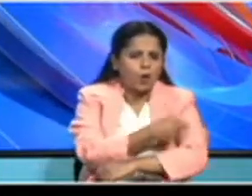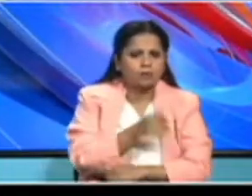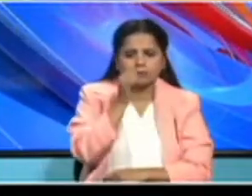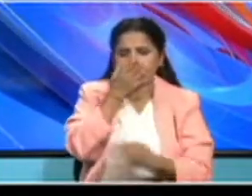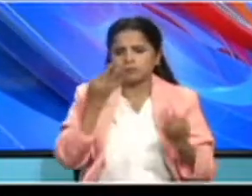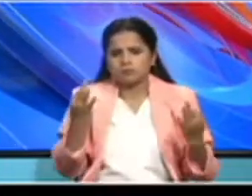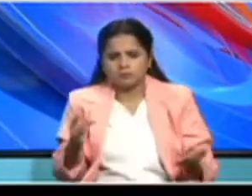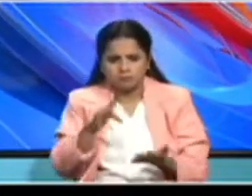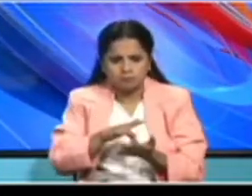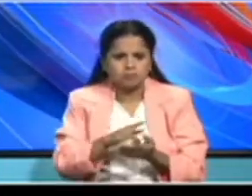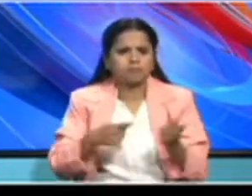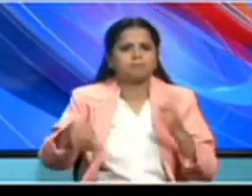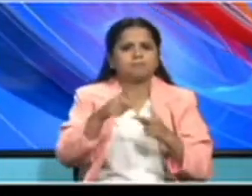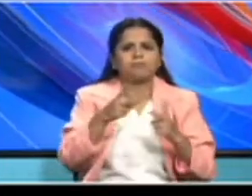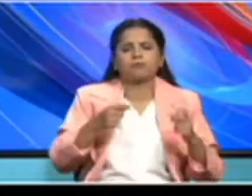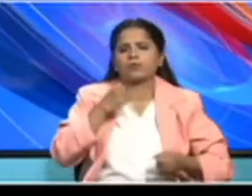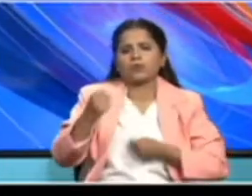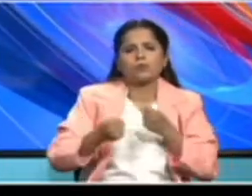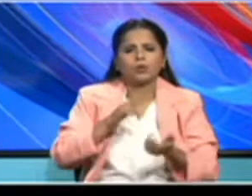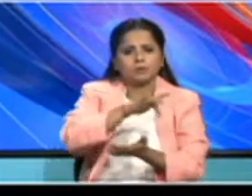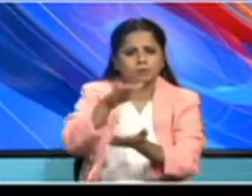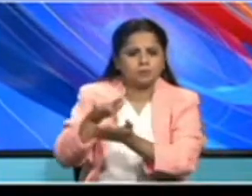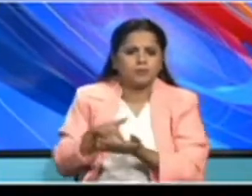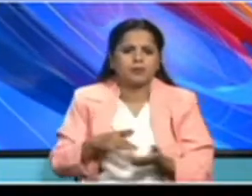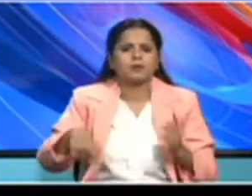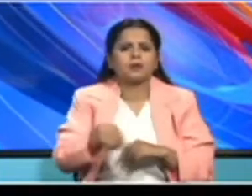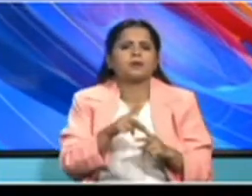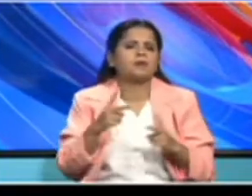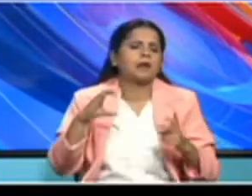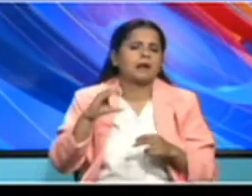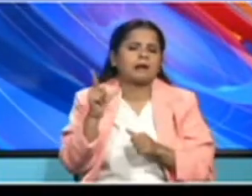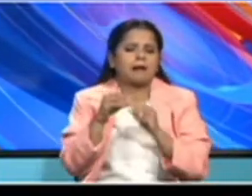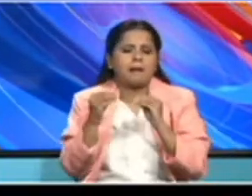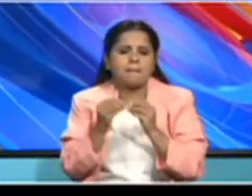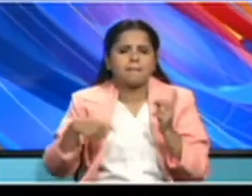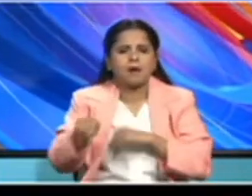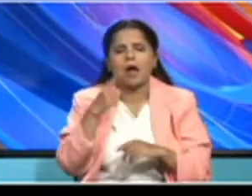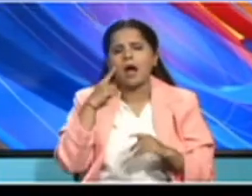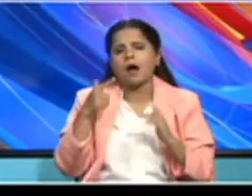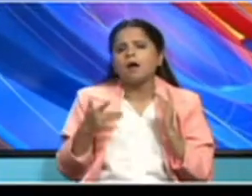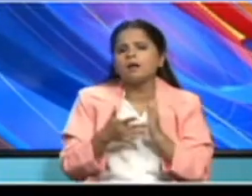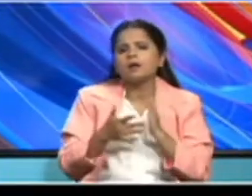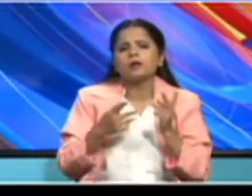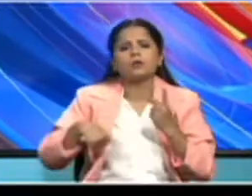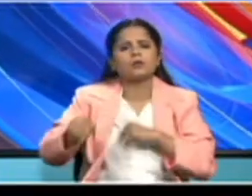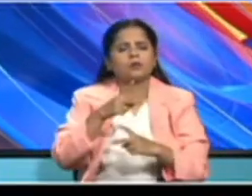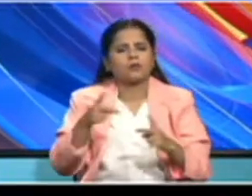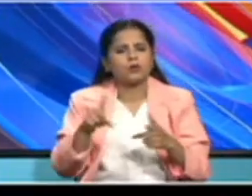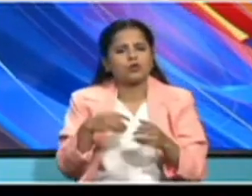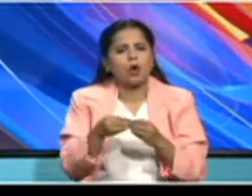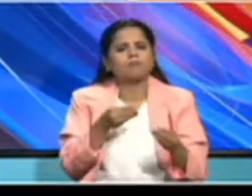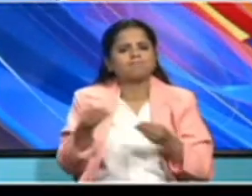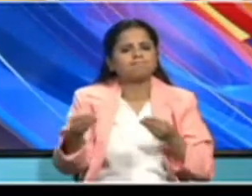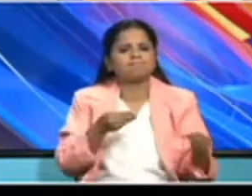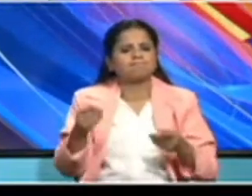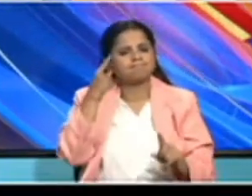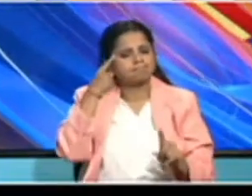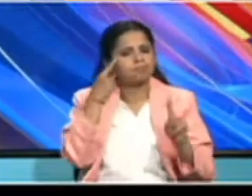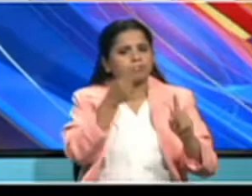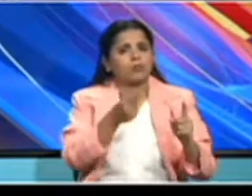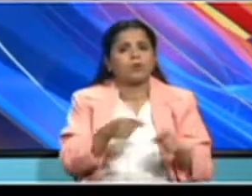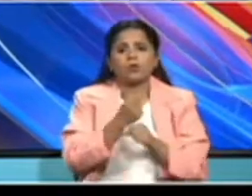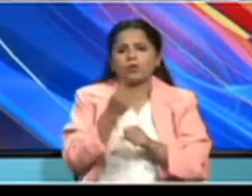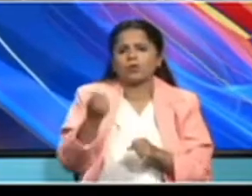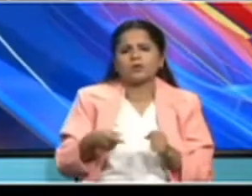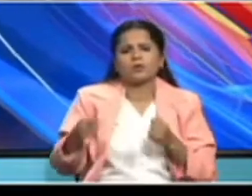सेंटर, इंडस्ट्रीज, स्पोर्ट्स सेंटर्स, क्लब और आईटी सेक्टर में रोजगार के अवसर बनाना ताकि गुजरात